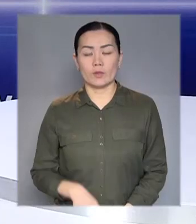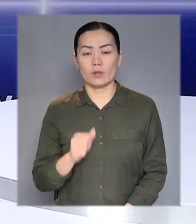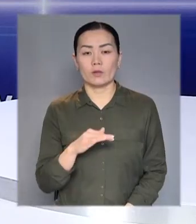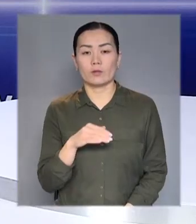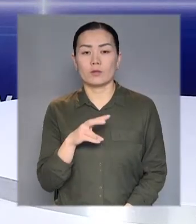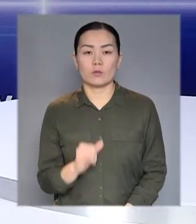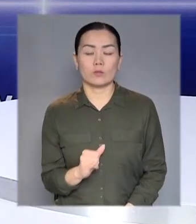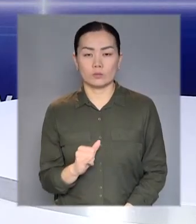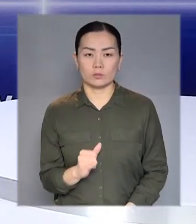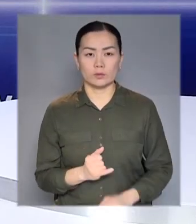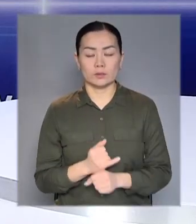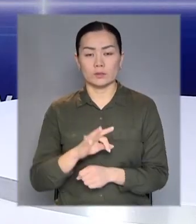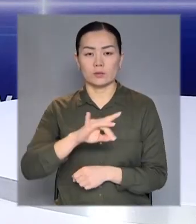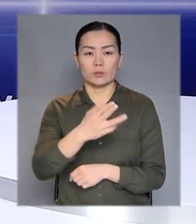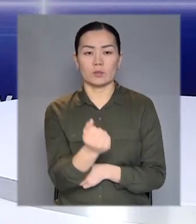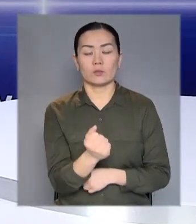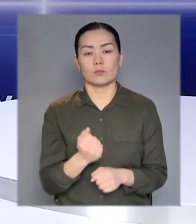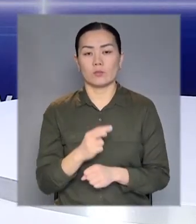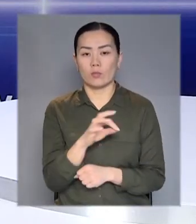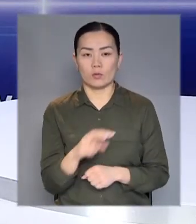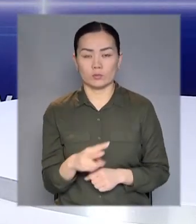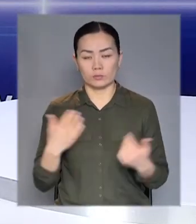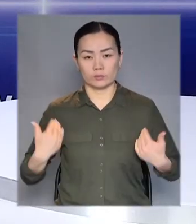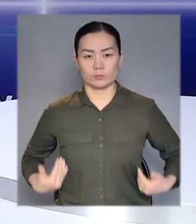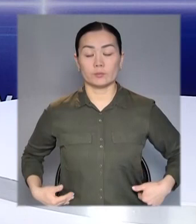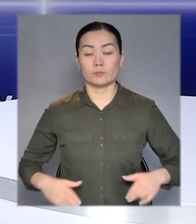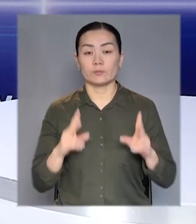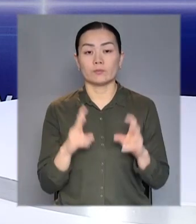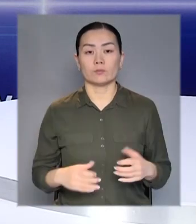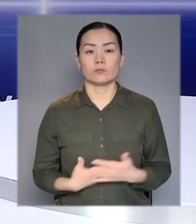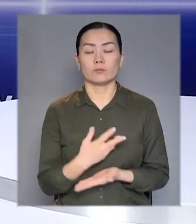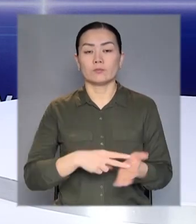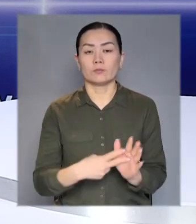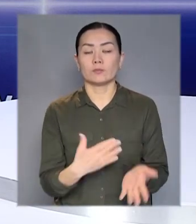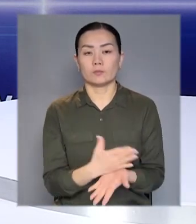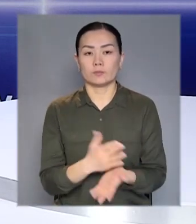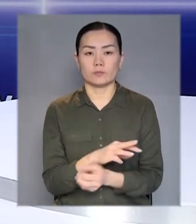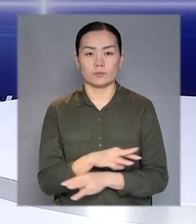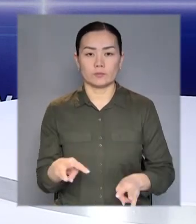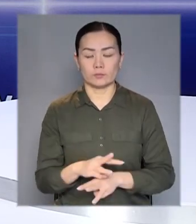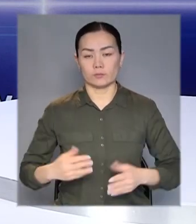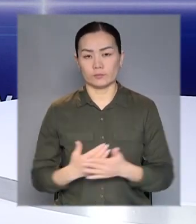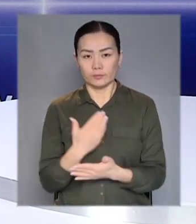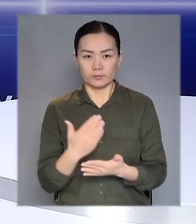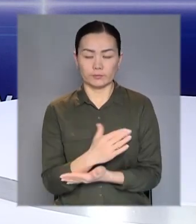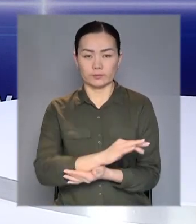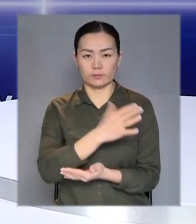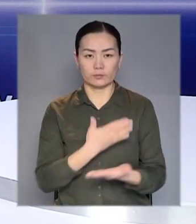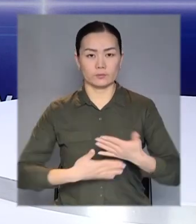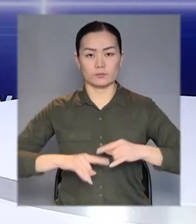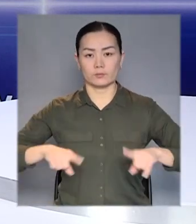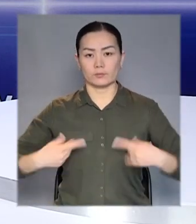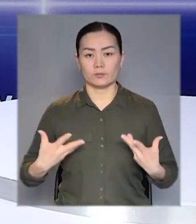В Атырау прошла передвижная ярмарка «Тулга Бол. Стань личностью». Новый проект инициирован Министерством информационного и